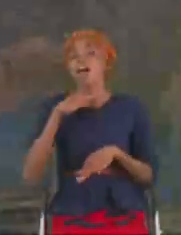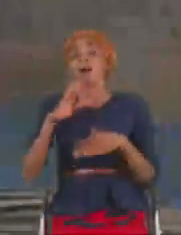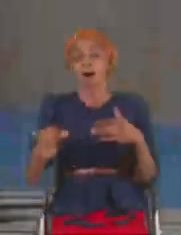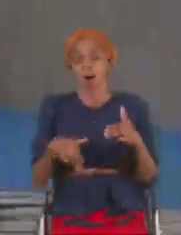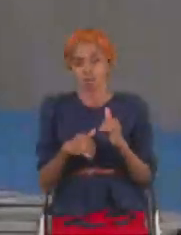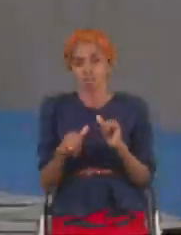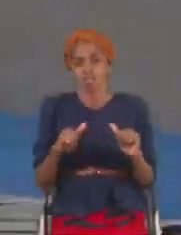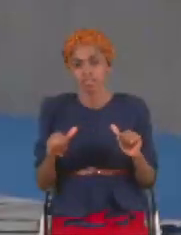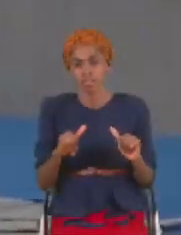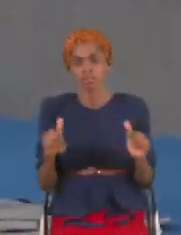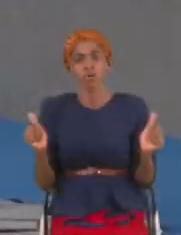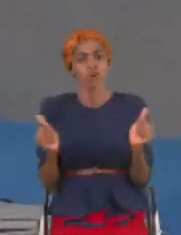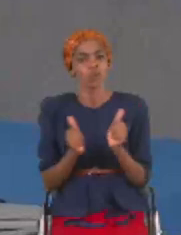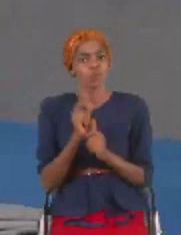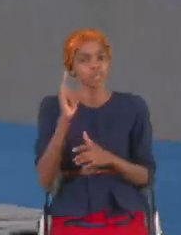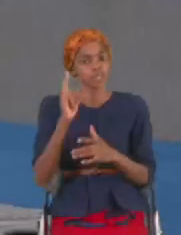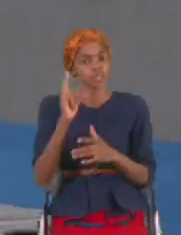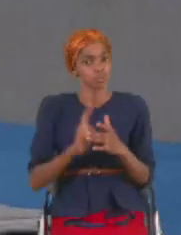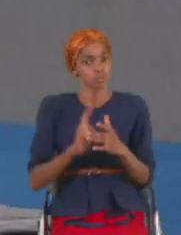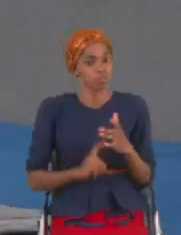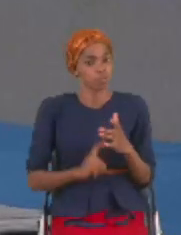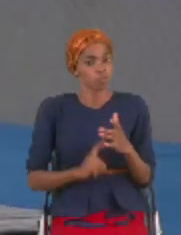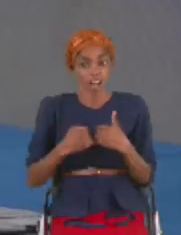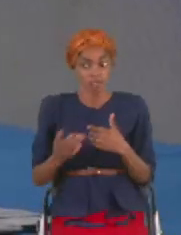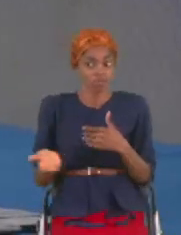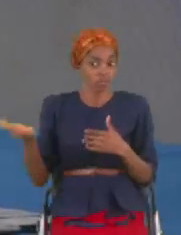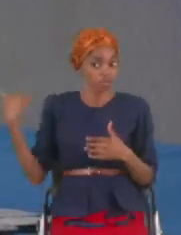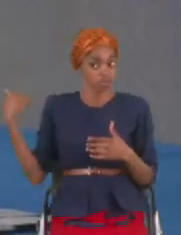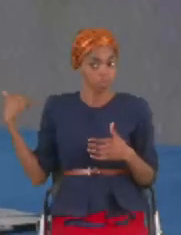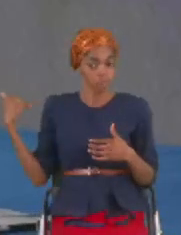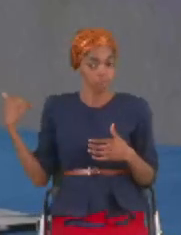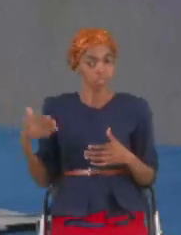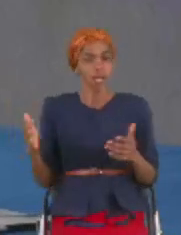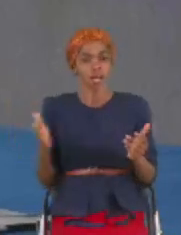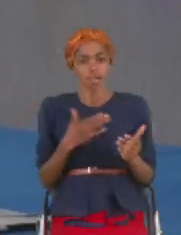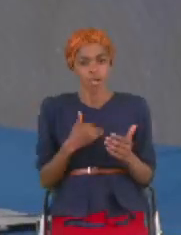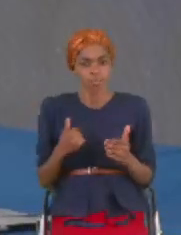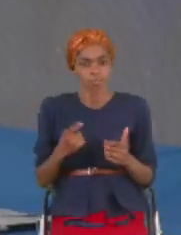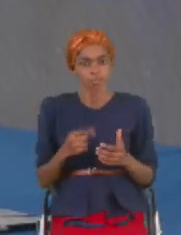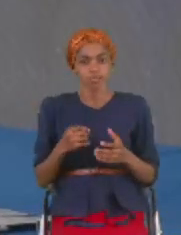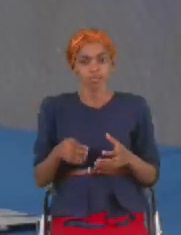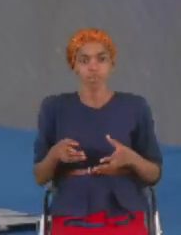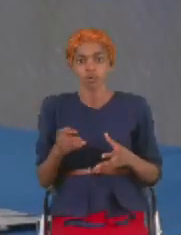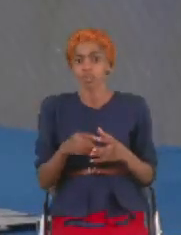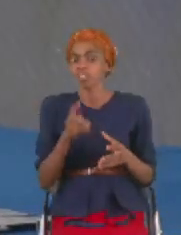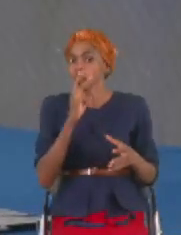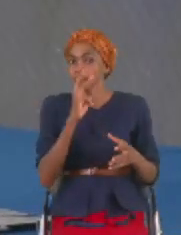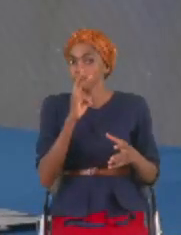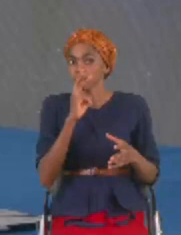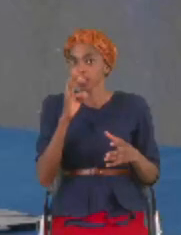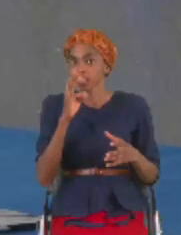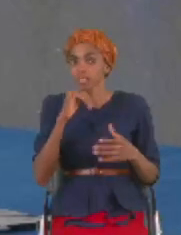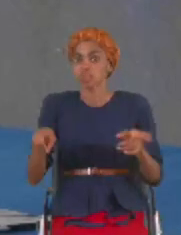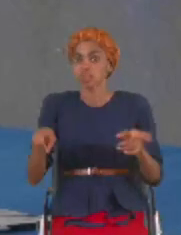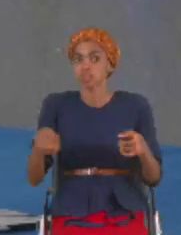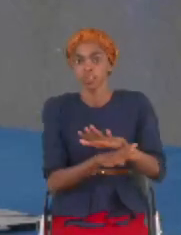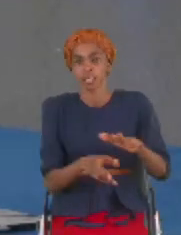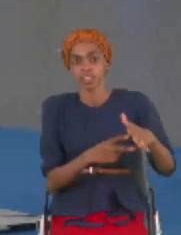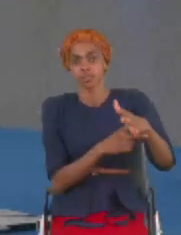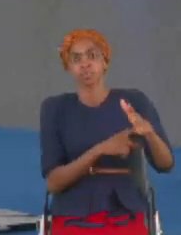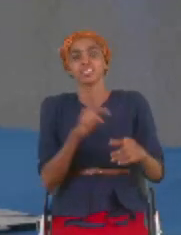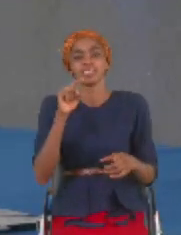même avec ce qui s'est passé et avec les eaux qui ont coulé sous le pont